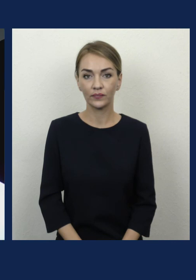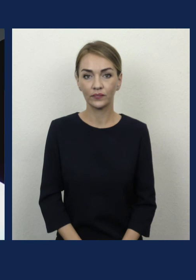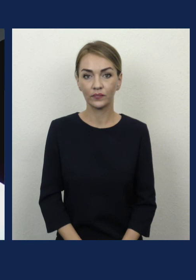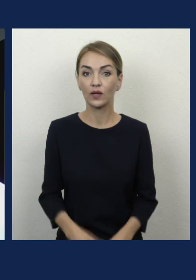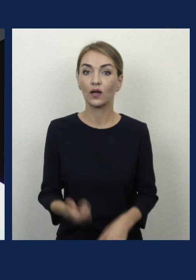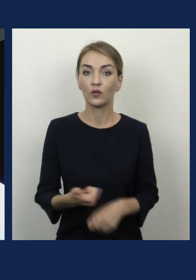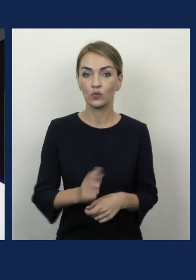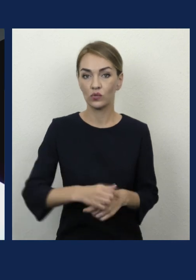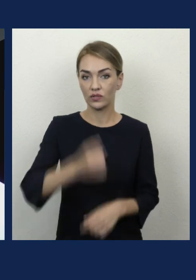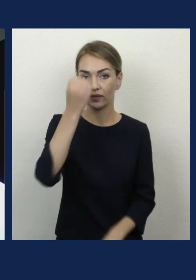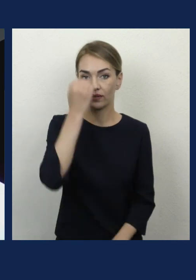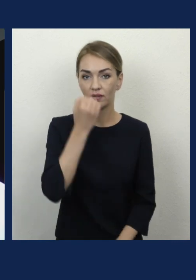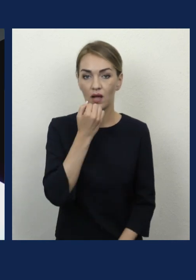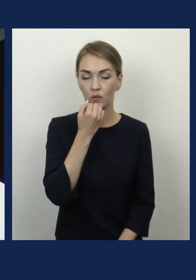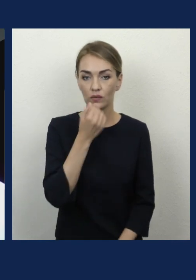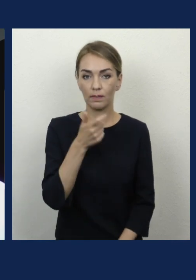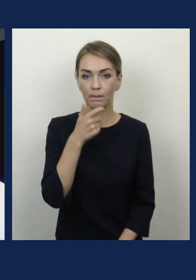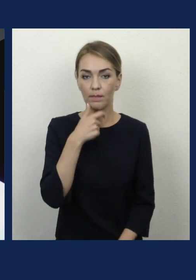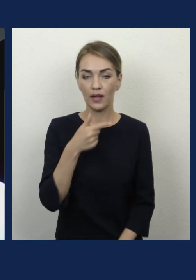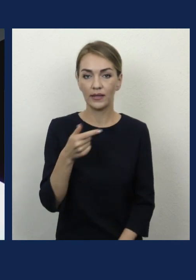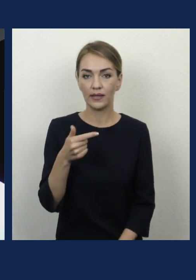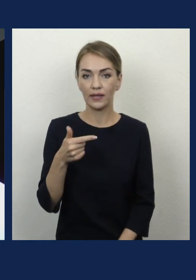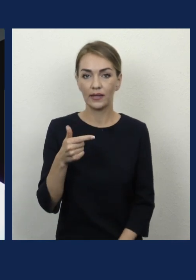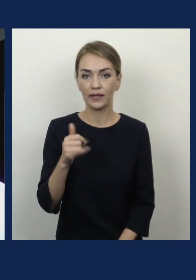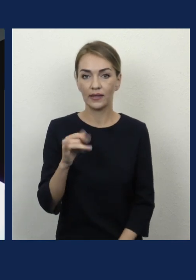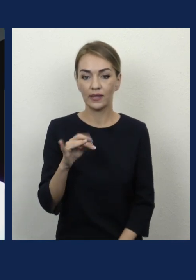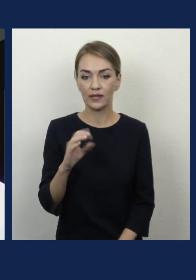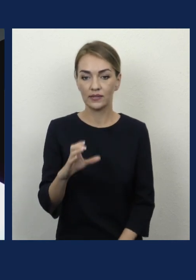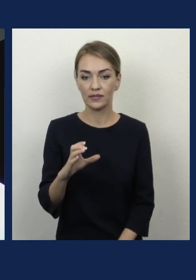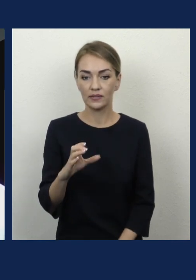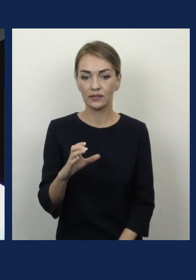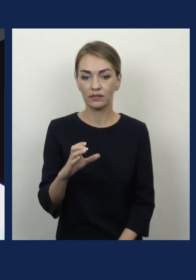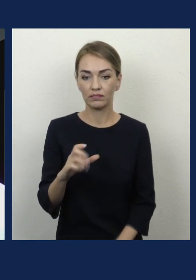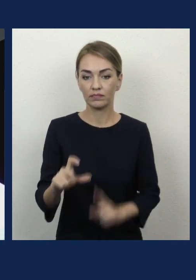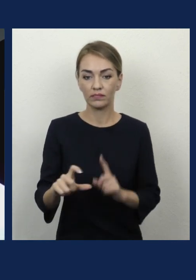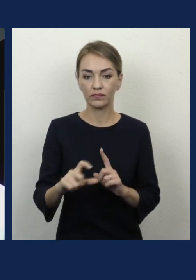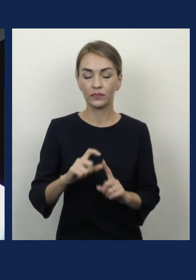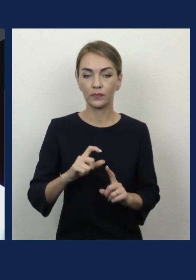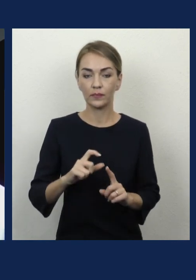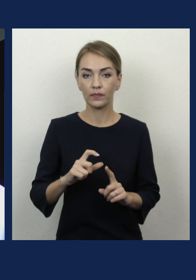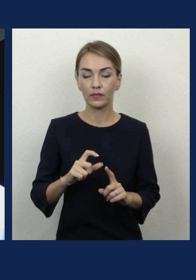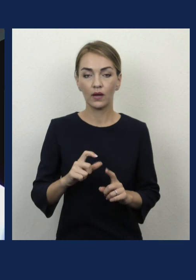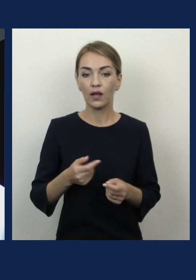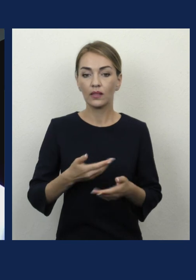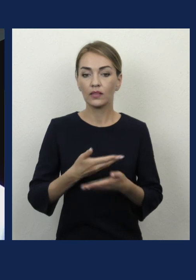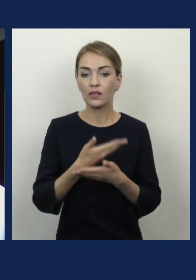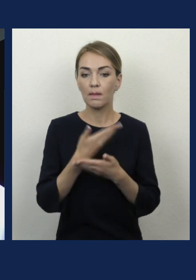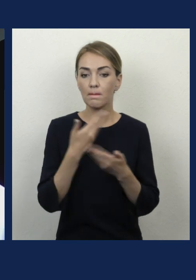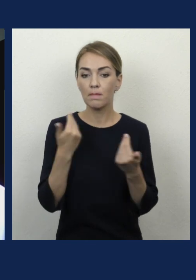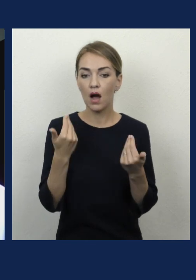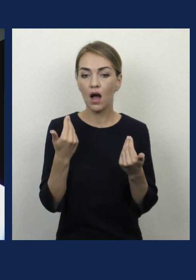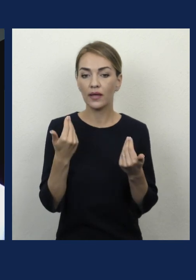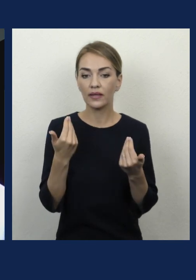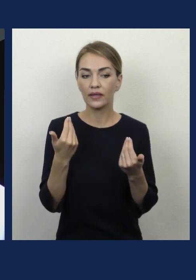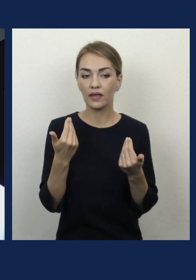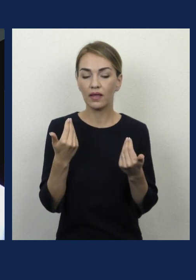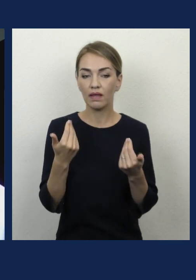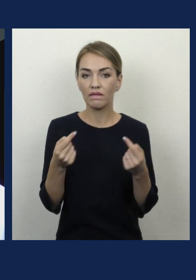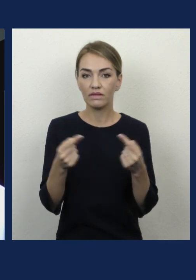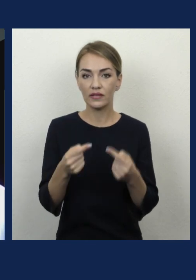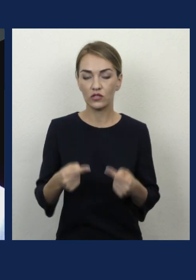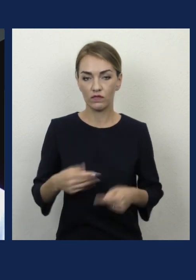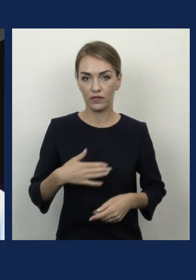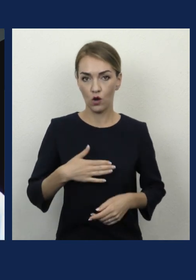Дуже дякую, пане Гінтерс, за надану відповідь. Thank you for your answer. In our law, as you